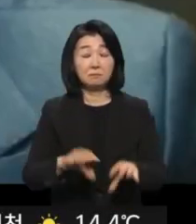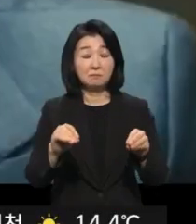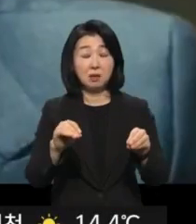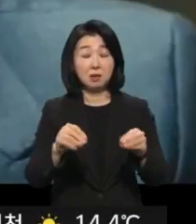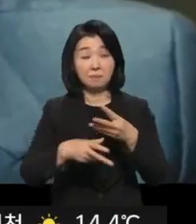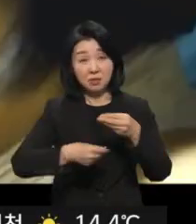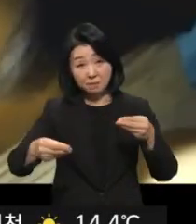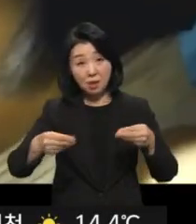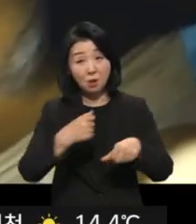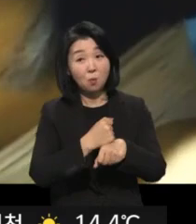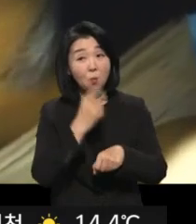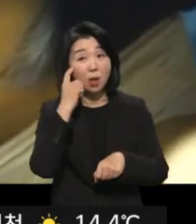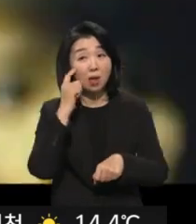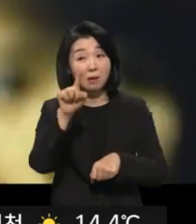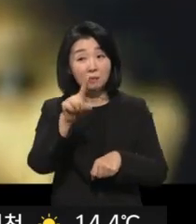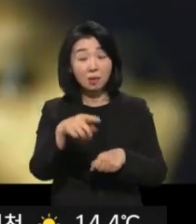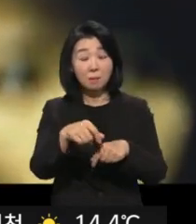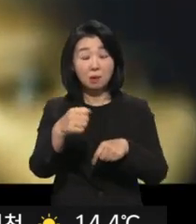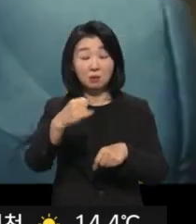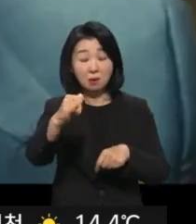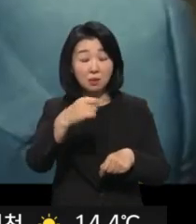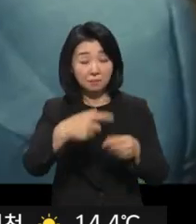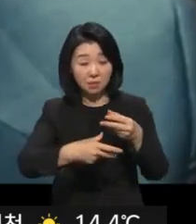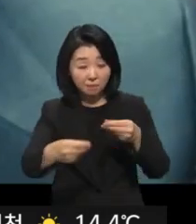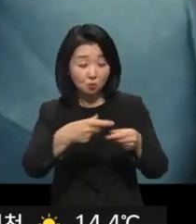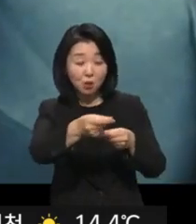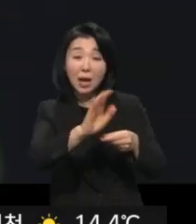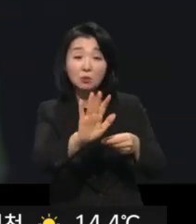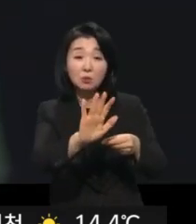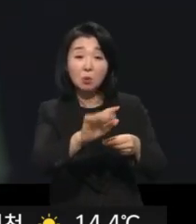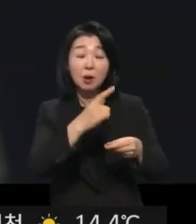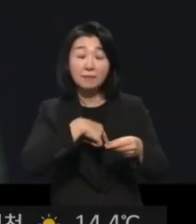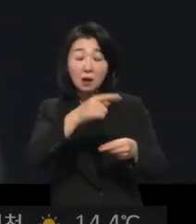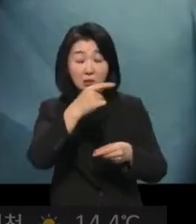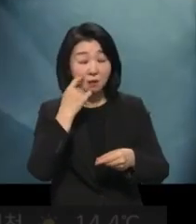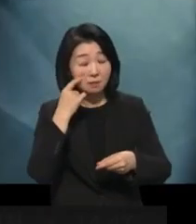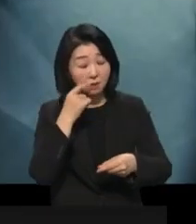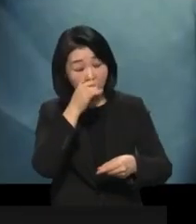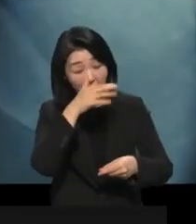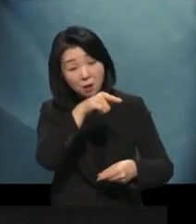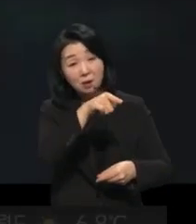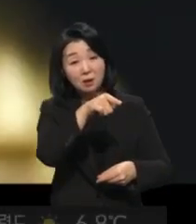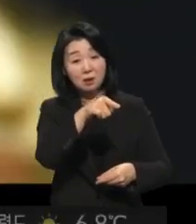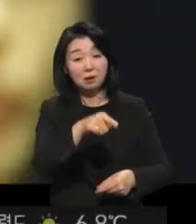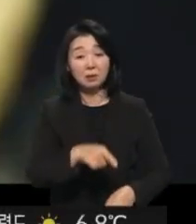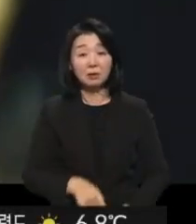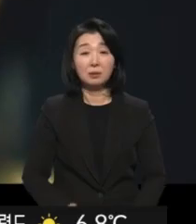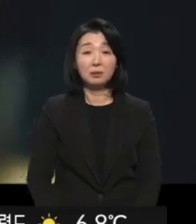빼기냐? 뭐야? 내 폐하고 정마담 폐를 밑에서 뺐지. 내가 다리 핫바지라 보이냐?